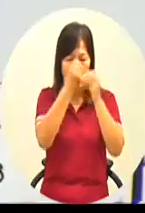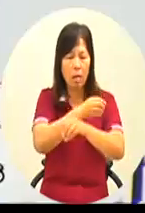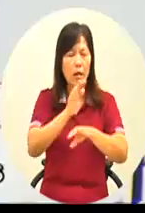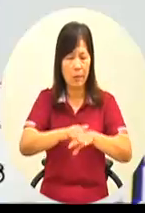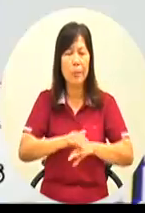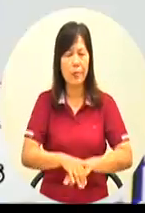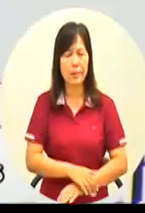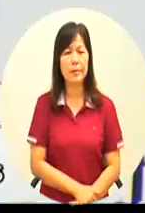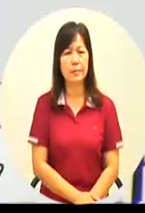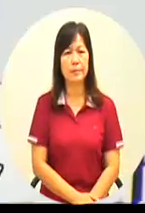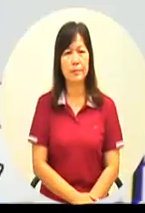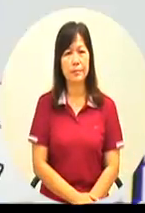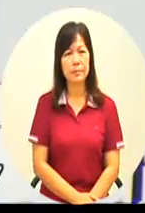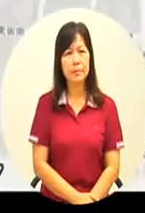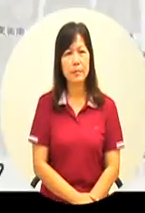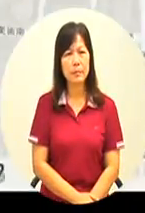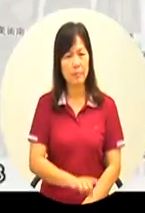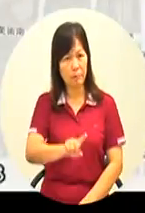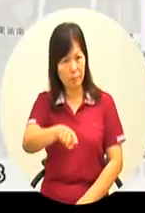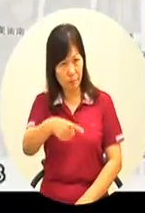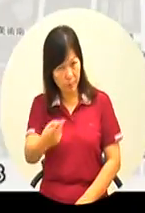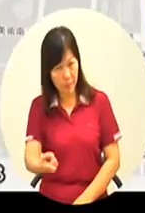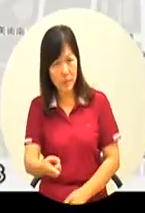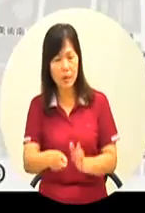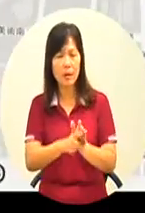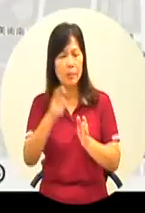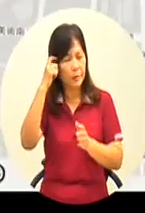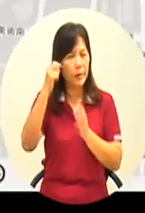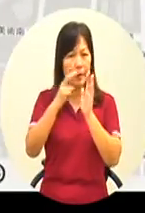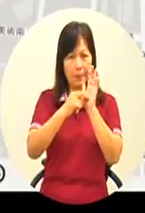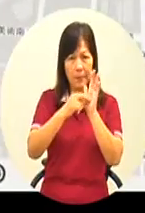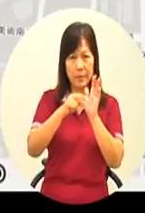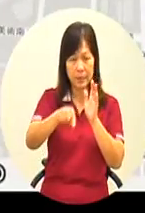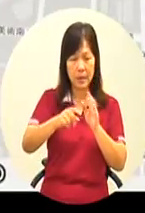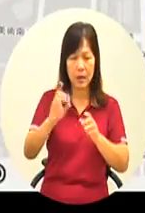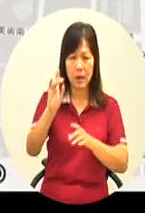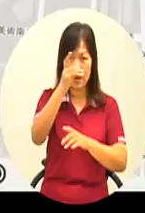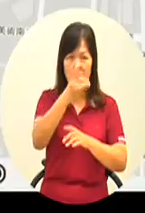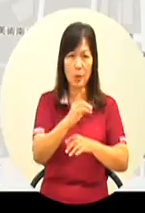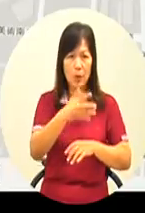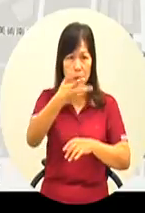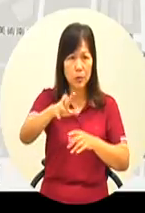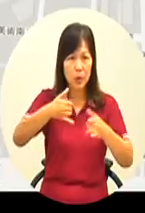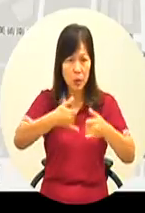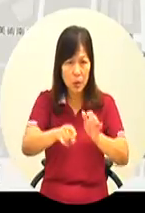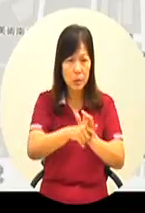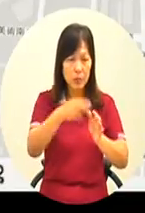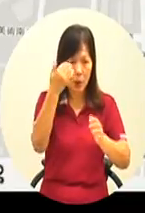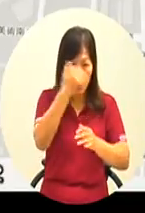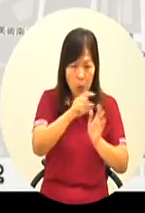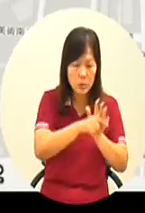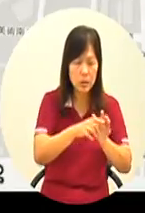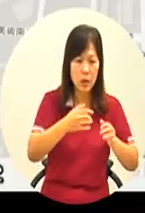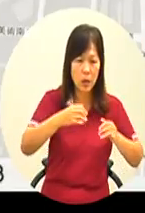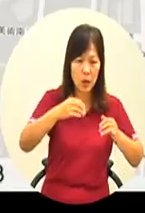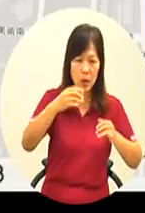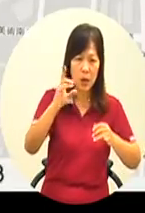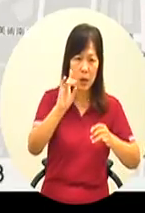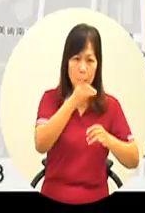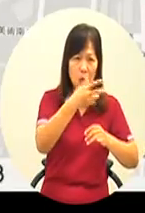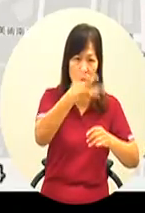哈。那接下来我要讲的是，好，这边有一个龙水路，那这边又突然来一个龙水一街跟龙水二